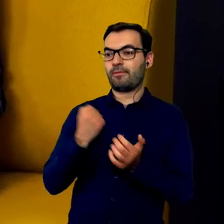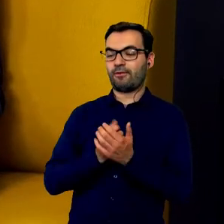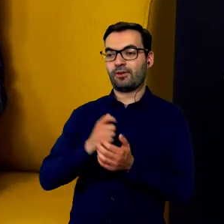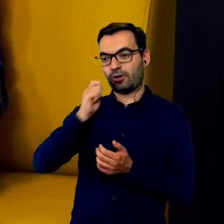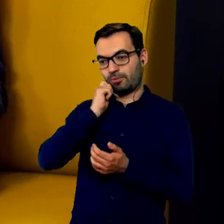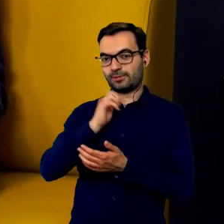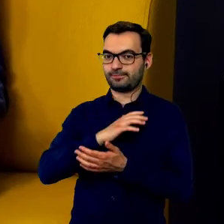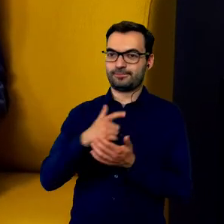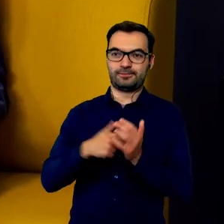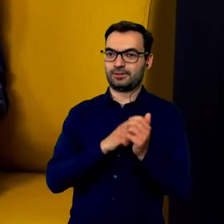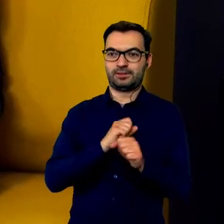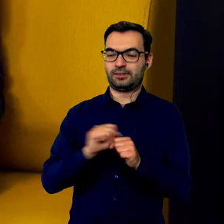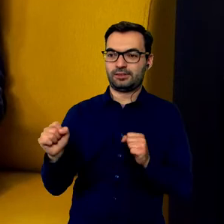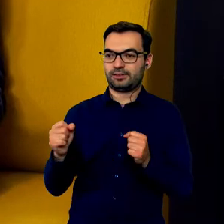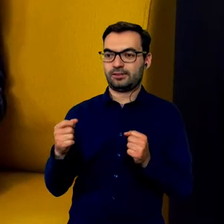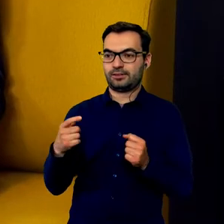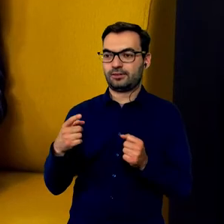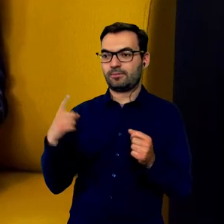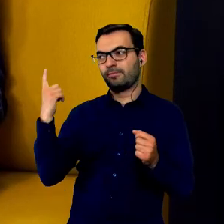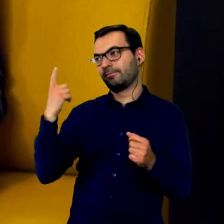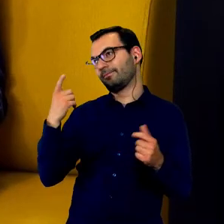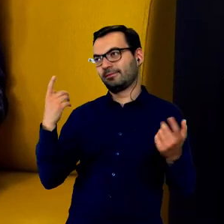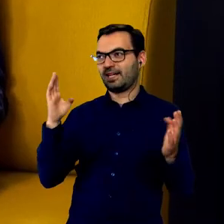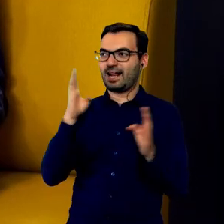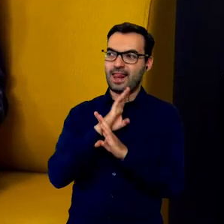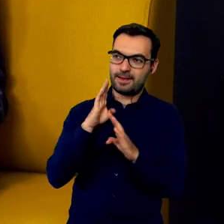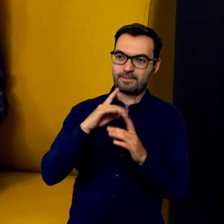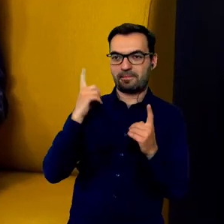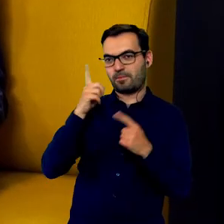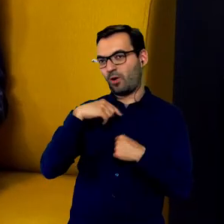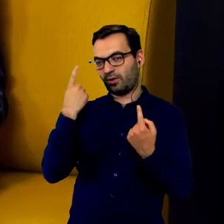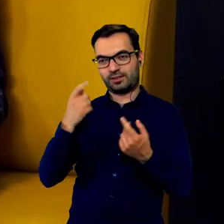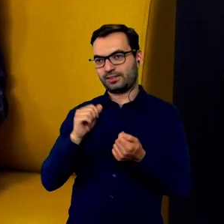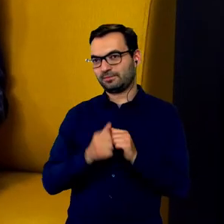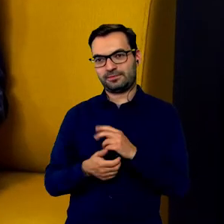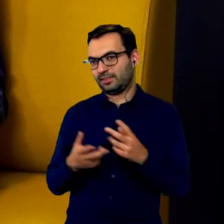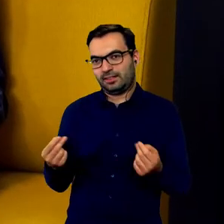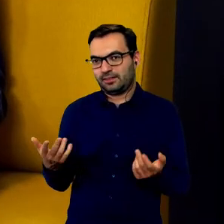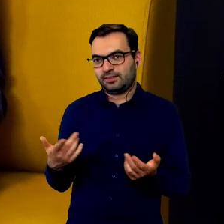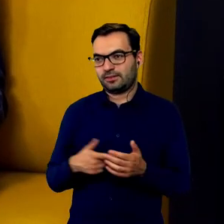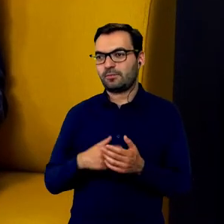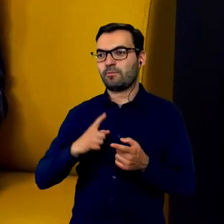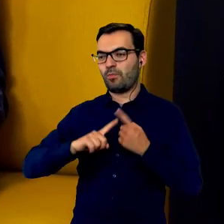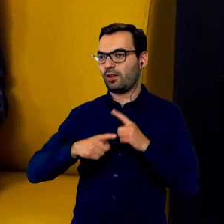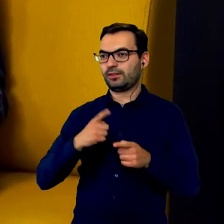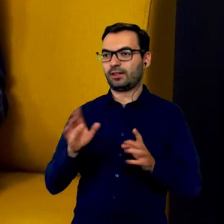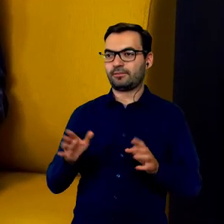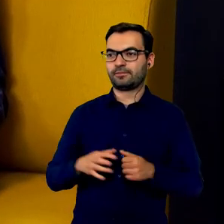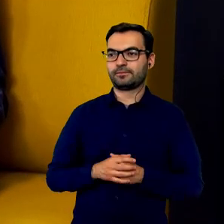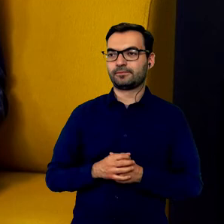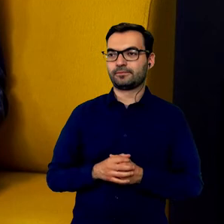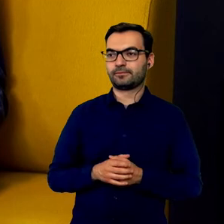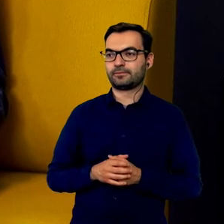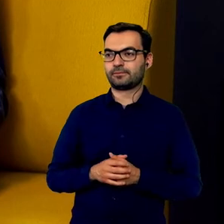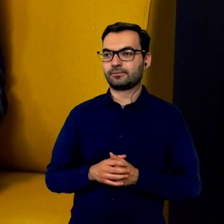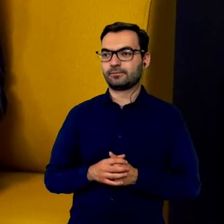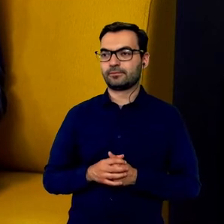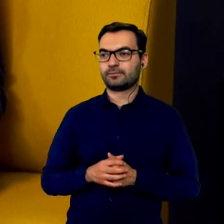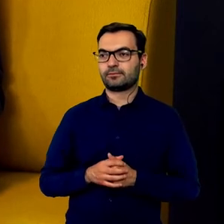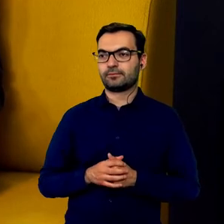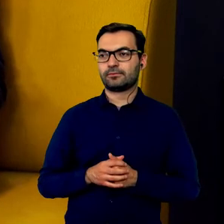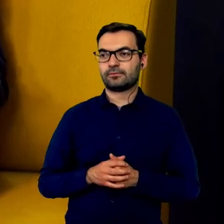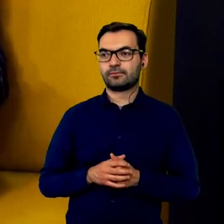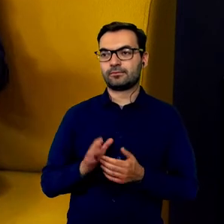prawami kobiet, to nie jest kwestia pogody i klimatu zmiennego, tylko polityki.